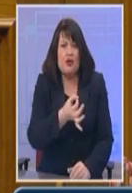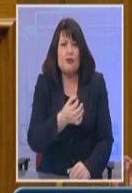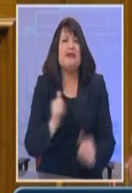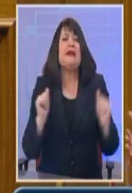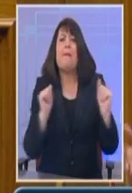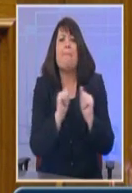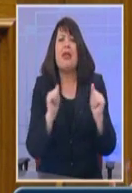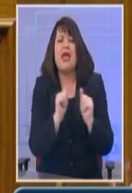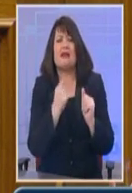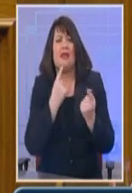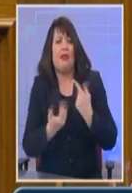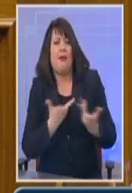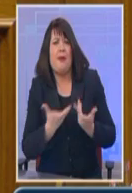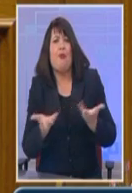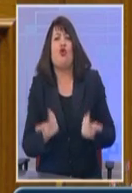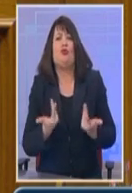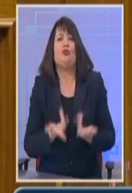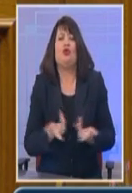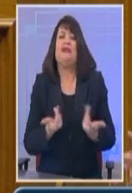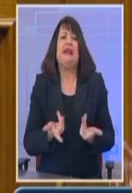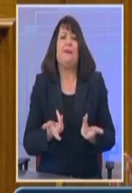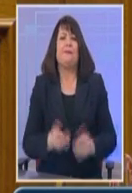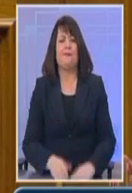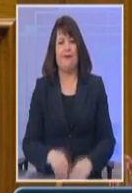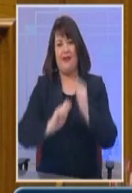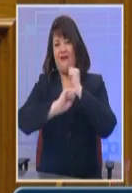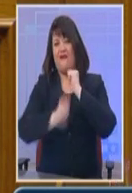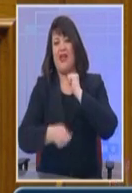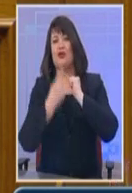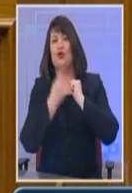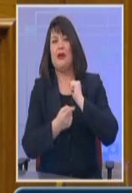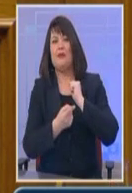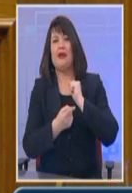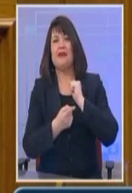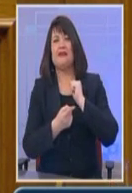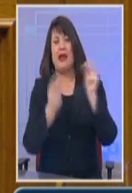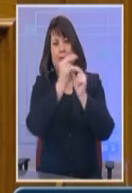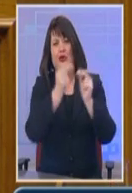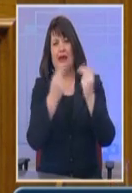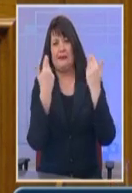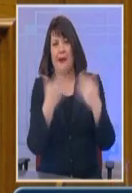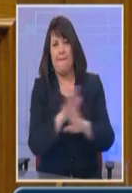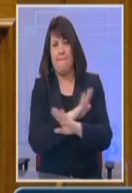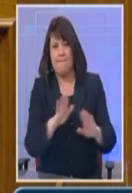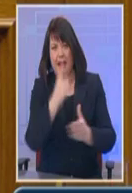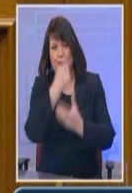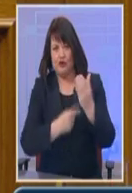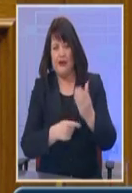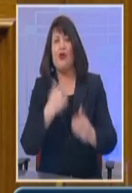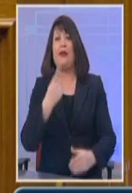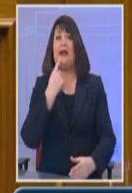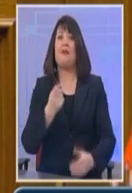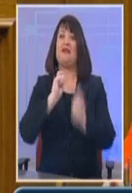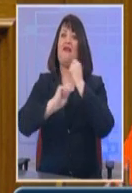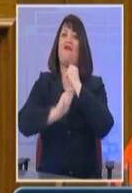πιέσετε? Πώς να διαπραγματευτείτε? Ασκήσατε βέτο αφού είχαν βγει τα συμπεράσματα για, το προσφυγικό